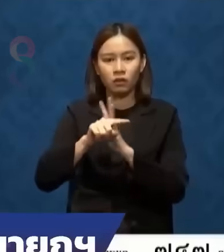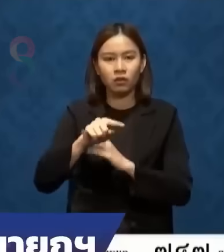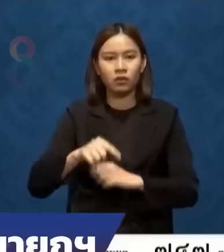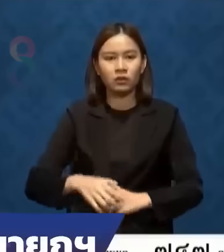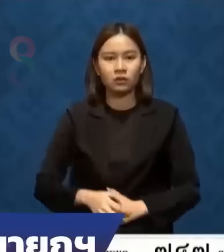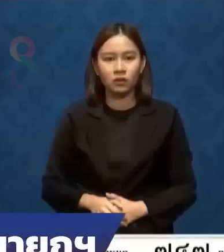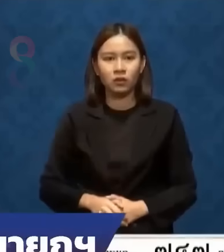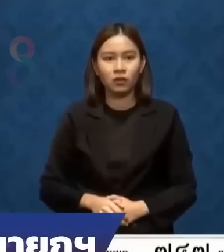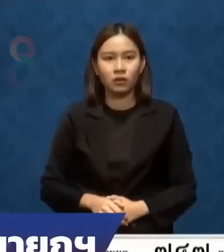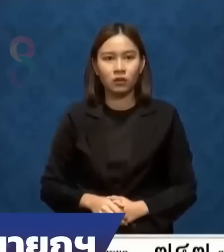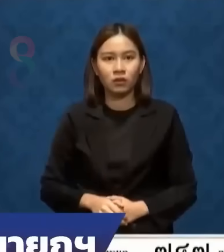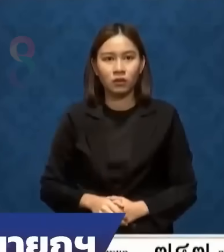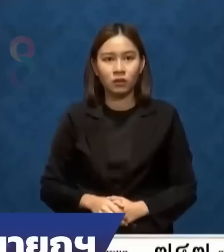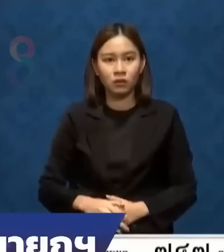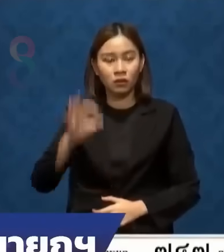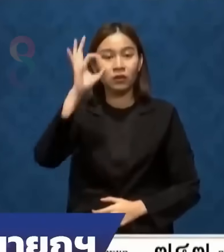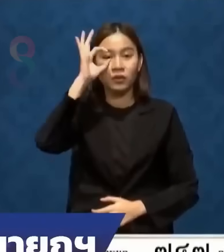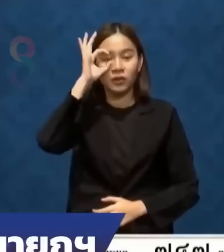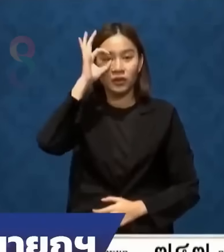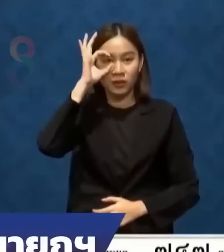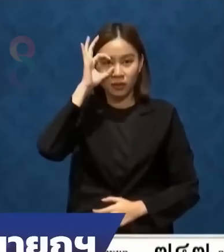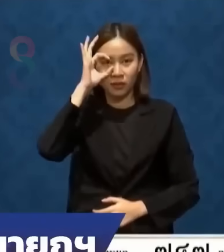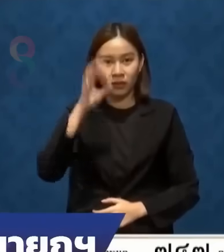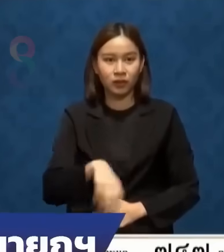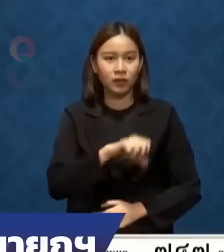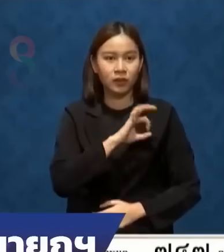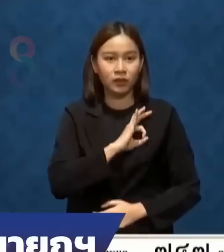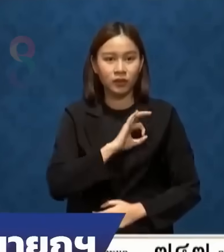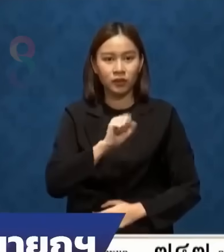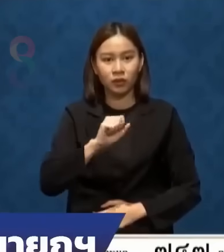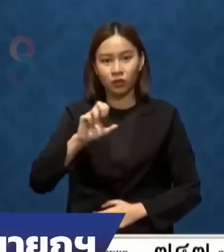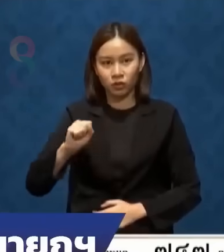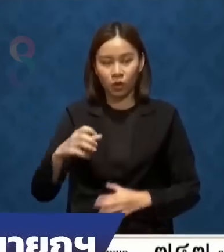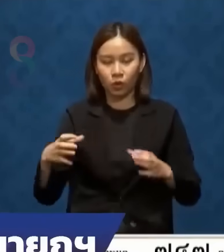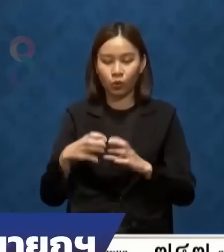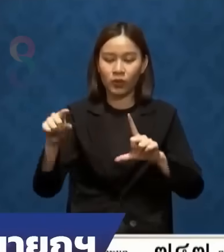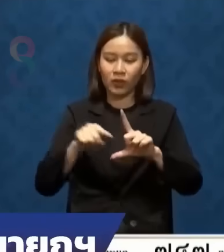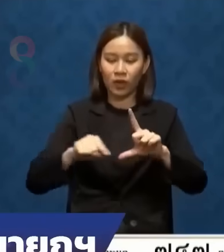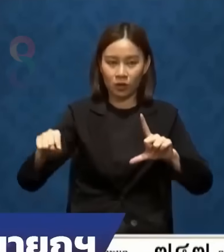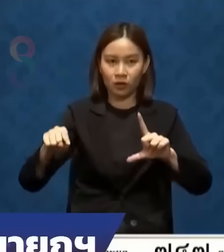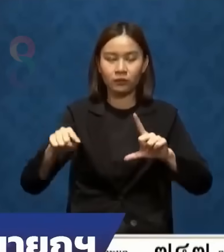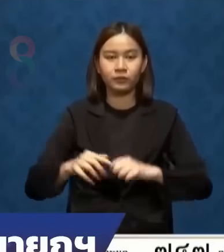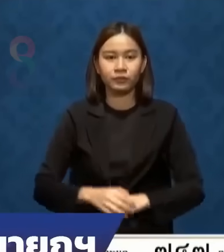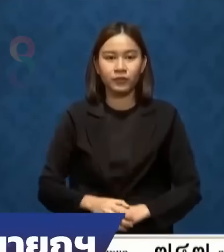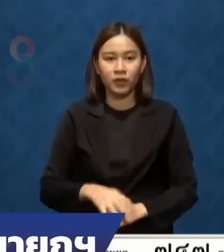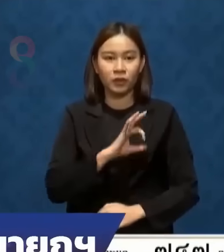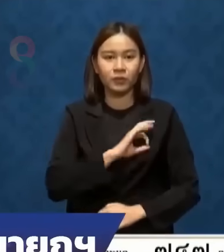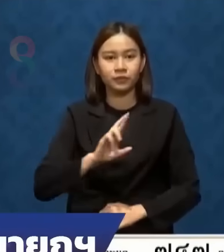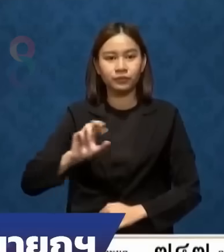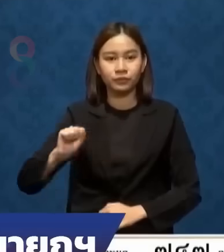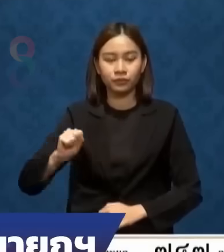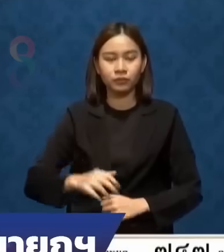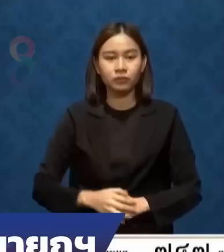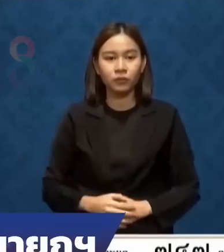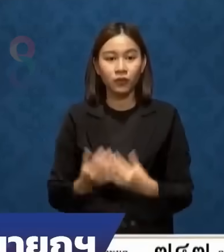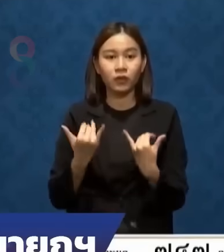ท่านประธานที่เคารพครับผมวิโรจน์ลักษณะนิสรนะครับสมาชิกสภาผู้แทนราษฎรแบบบัญชีรายชื่อพรรคก้าวไกลในฐานะสมาชิกรัฐสภานะครับ